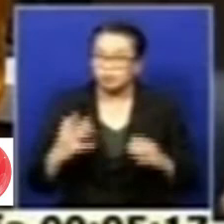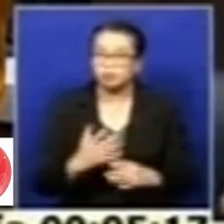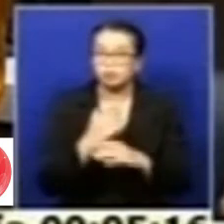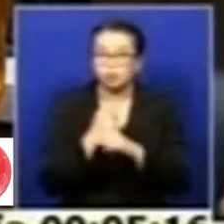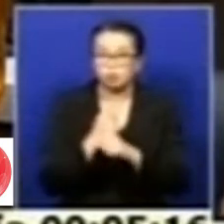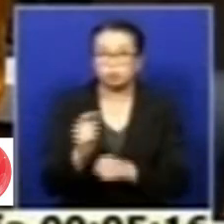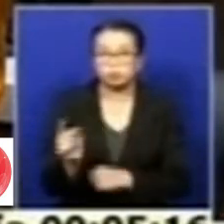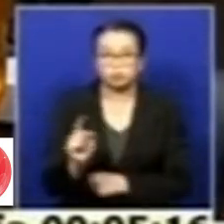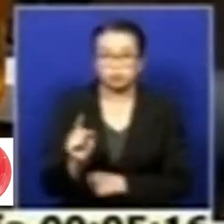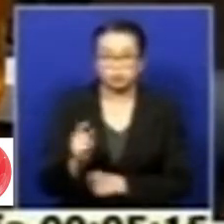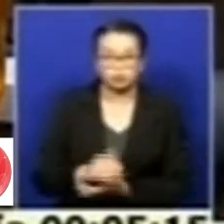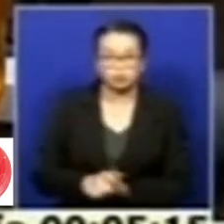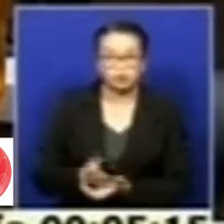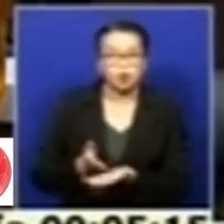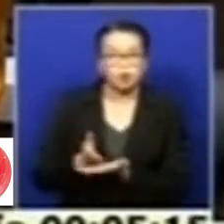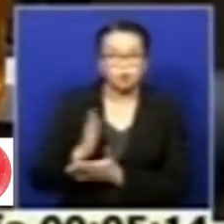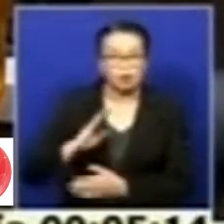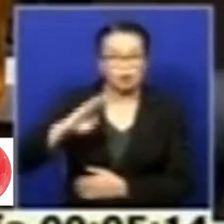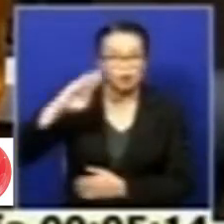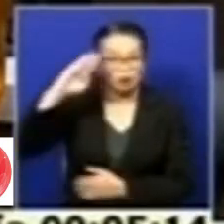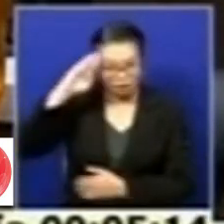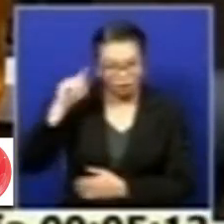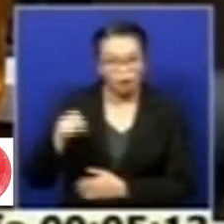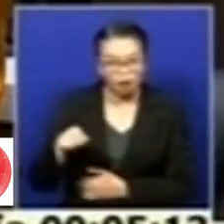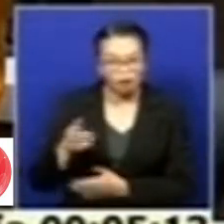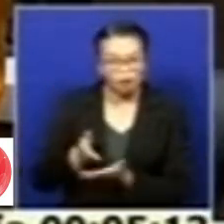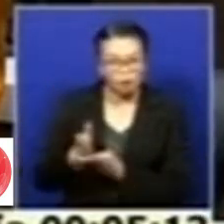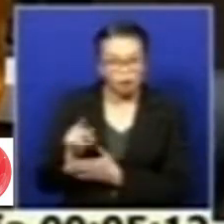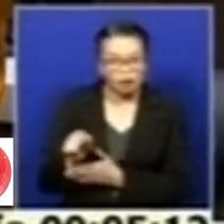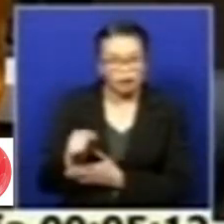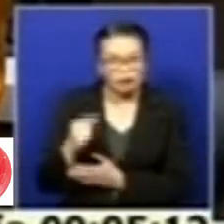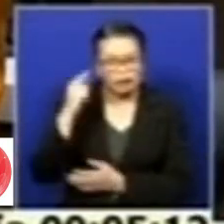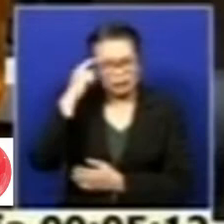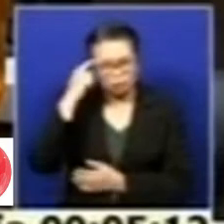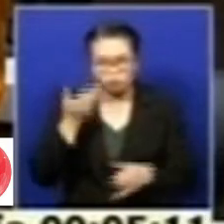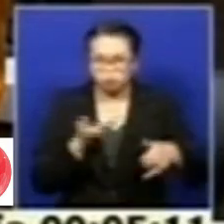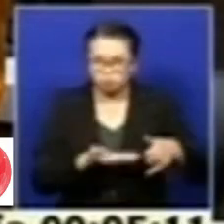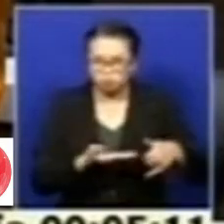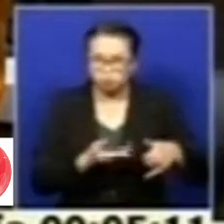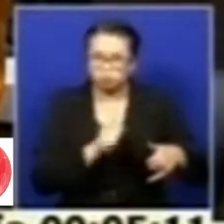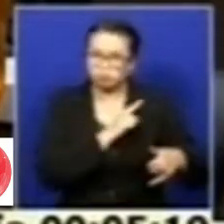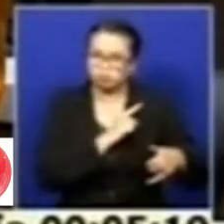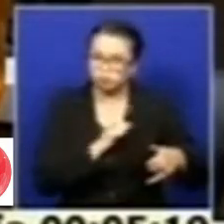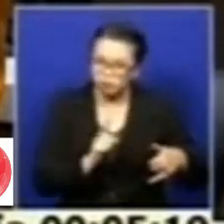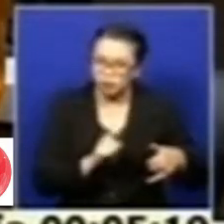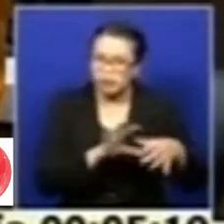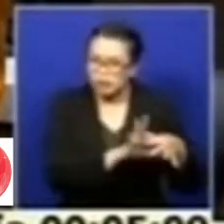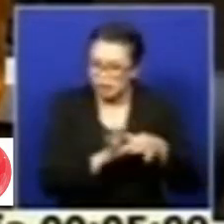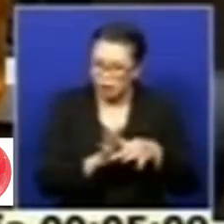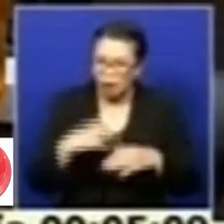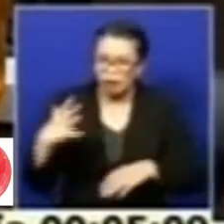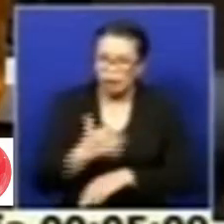ฝ่ายความมั่นคงมองว่าคุณวันเฉลิมมีสถานะหรือบทบาทเกี่ยวข้องกับการเมืองไทยอย่าง